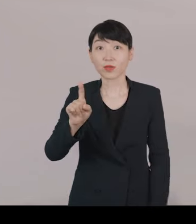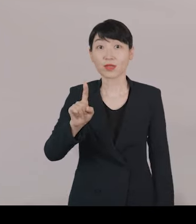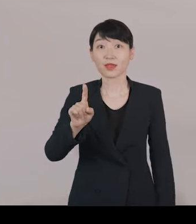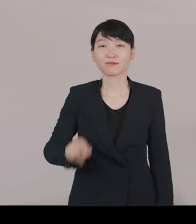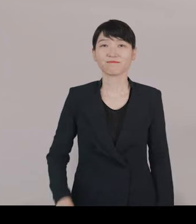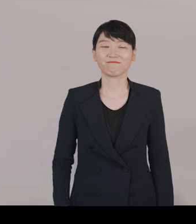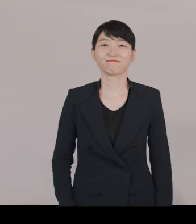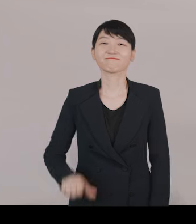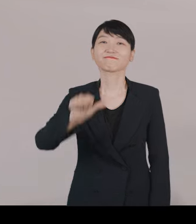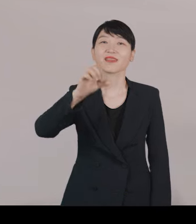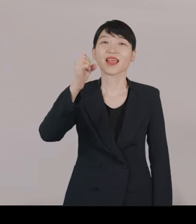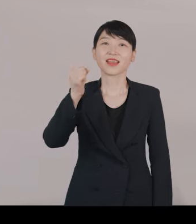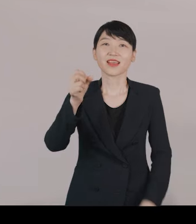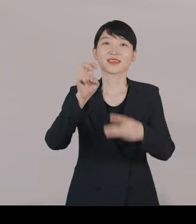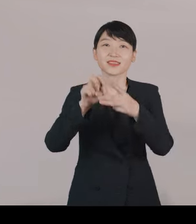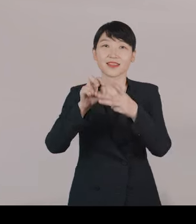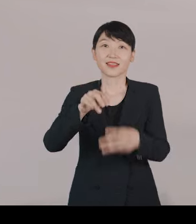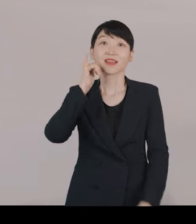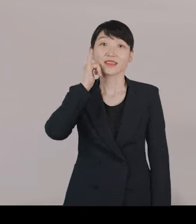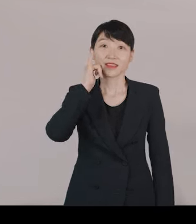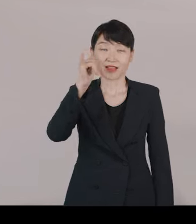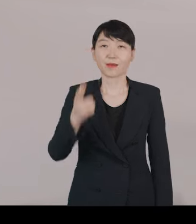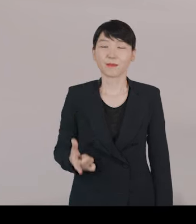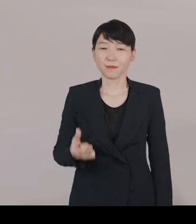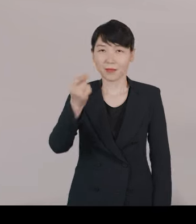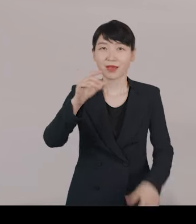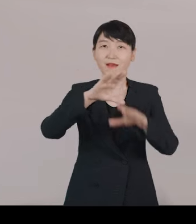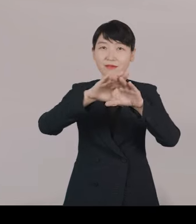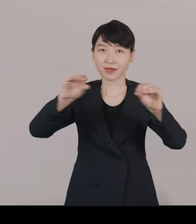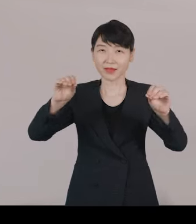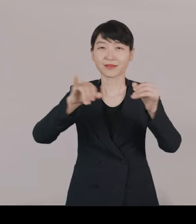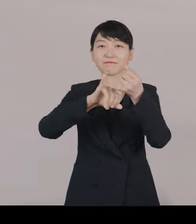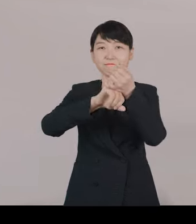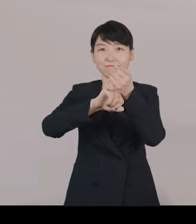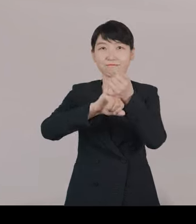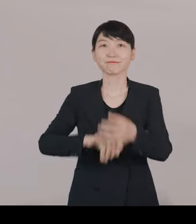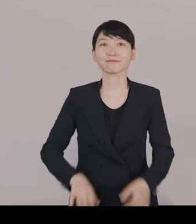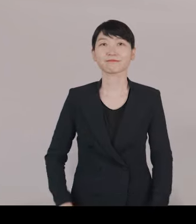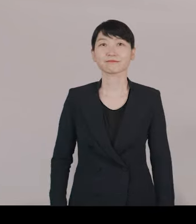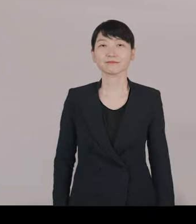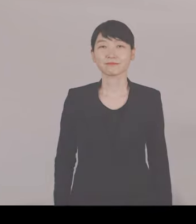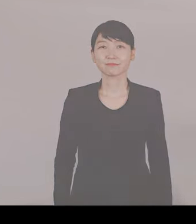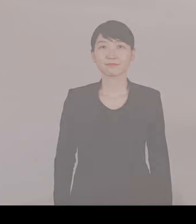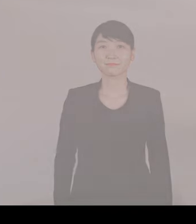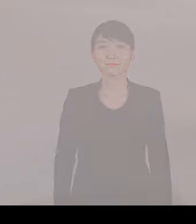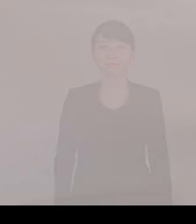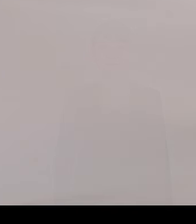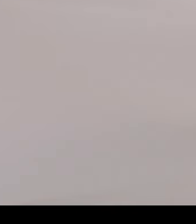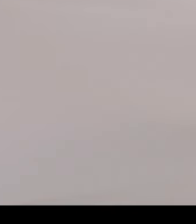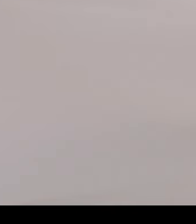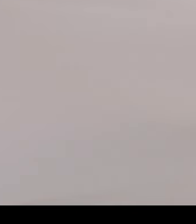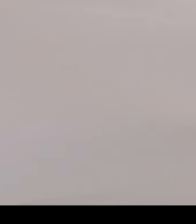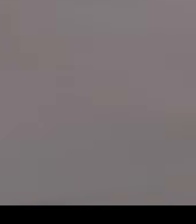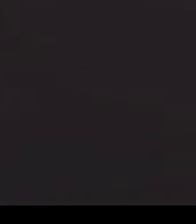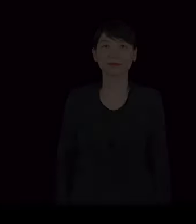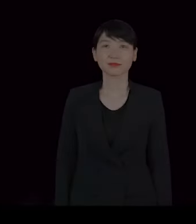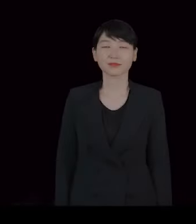경우에는 AS 센터로 연락 주시면 신속하게 처리해 드리도록 하겠습니다.